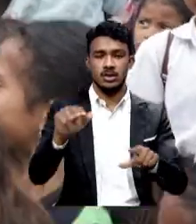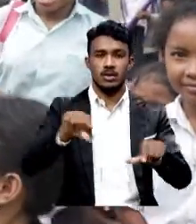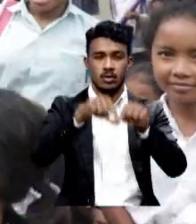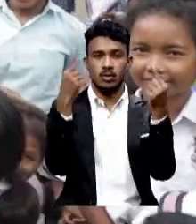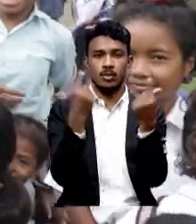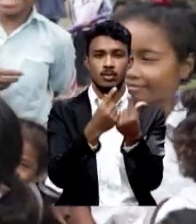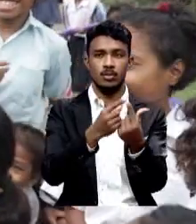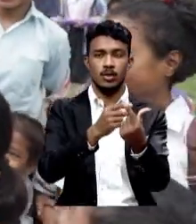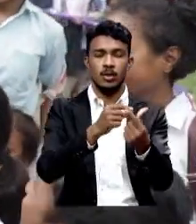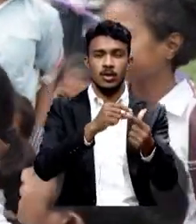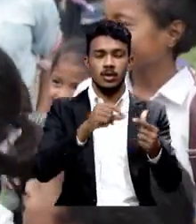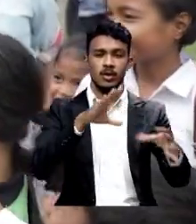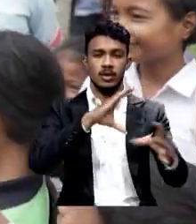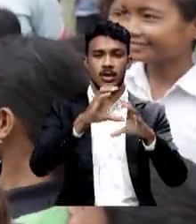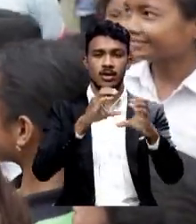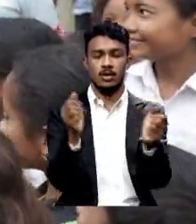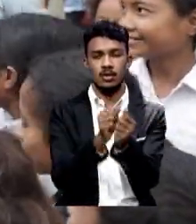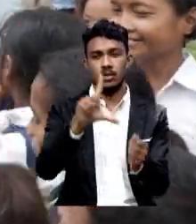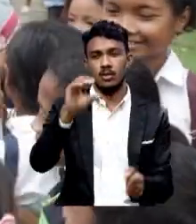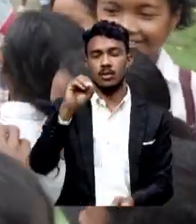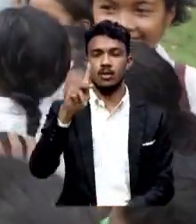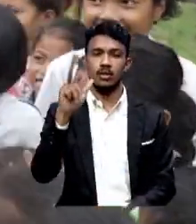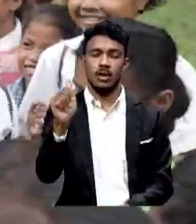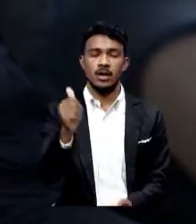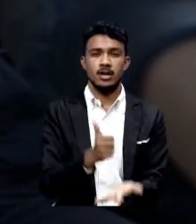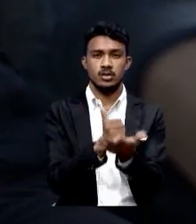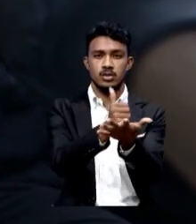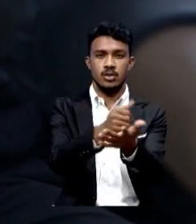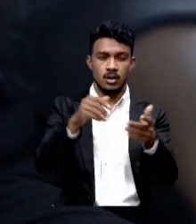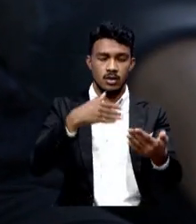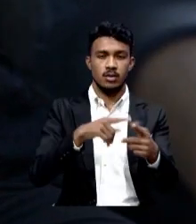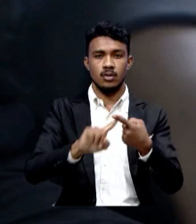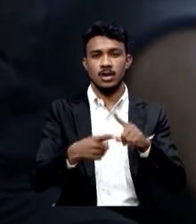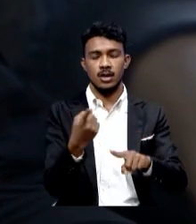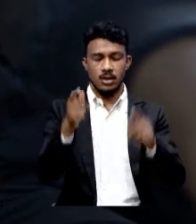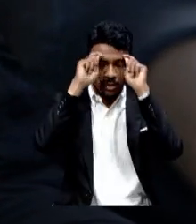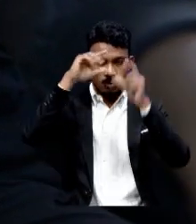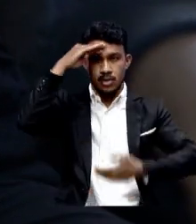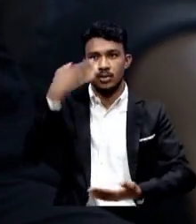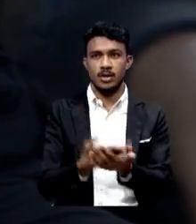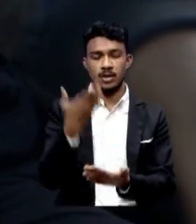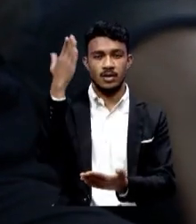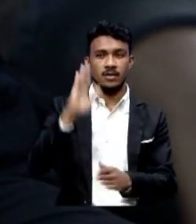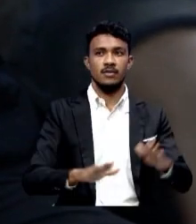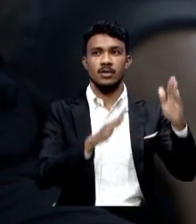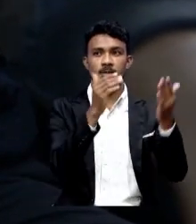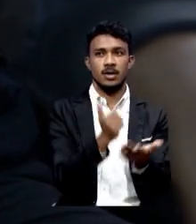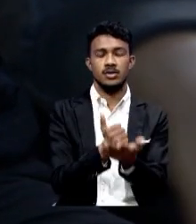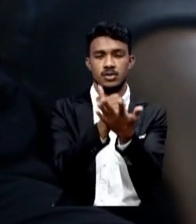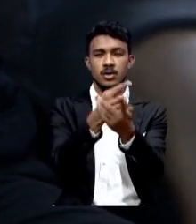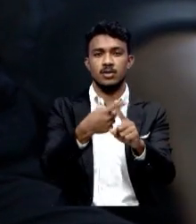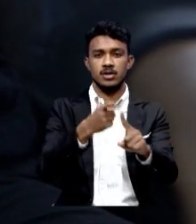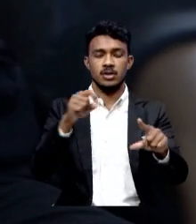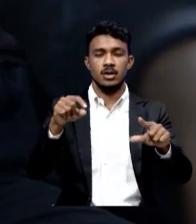automobilismo honarang loka ho objetivo atu tulu Maluk Timoruan nebe iha are rural sira. Ho kontribusaun husi